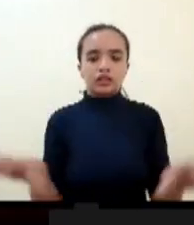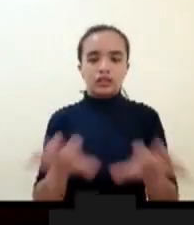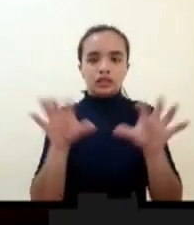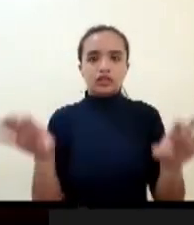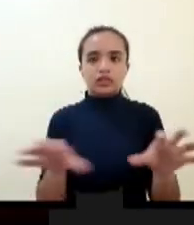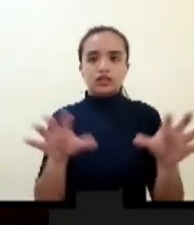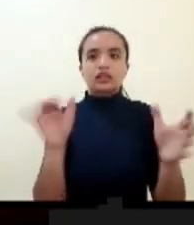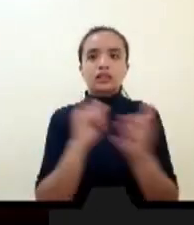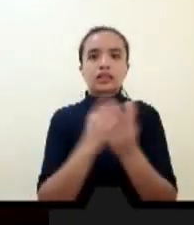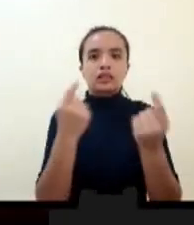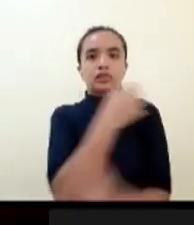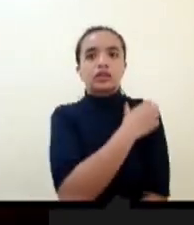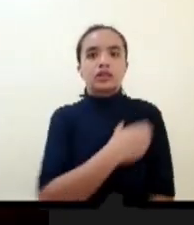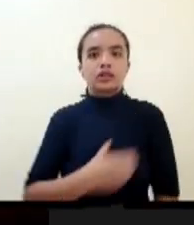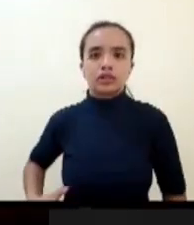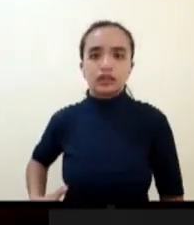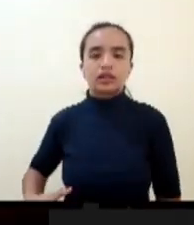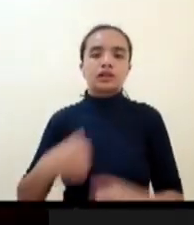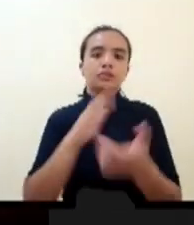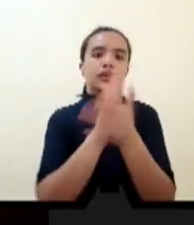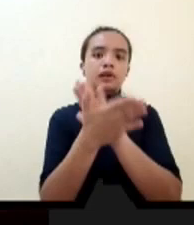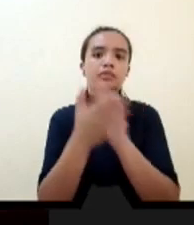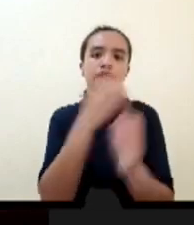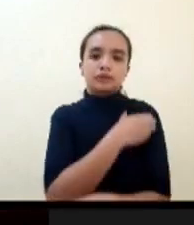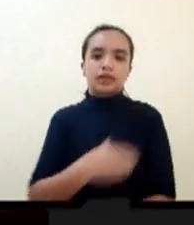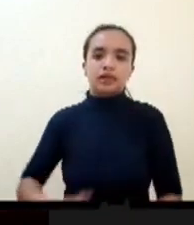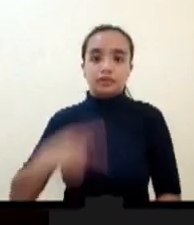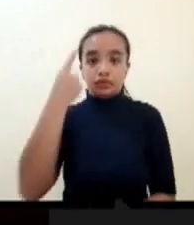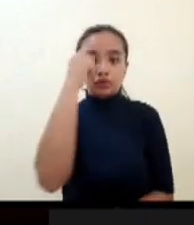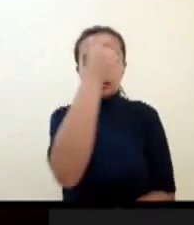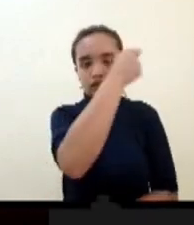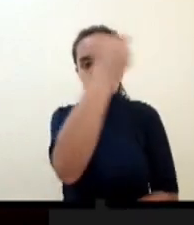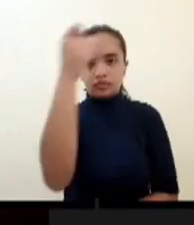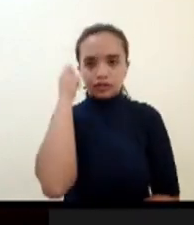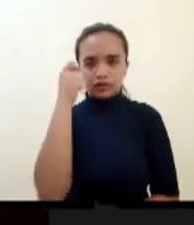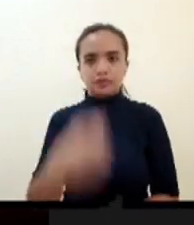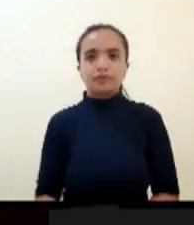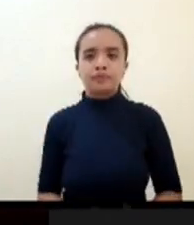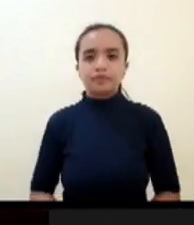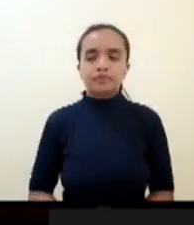sa Blay para sa kanilang graduation. And of course, ito po yung kay